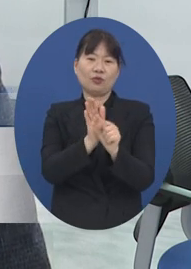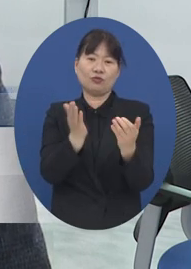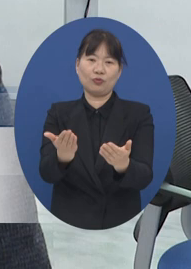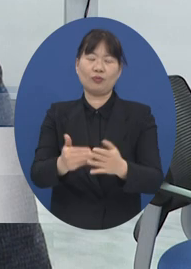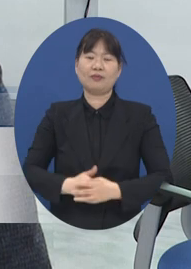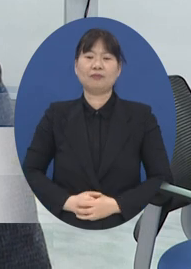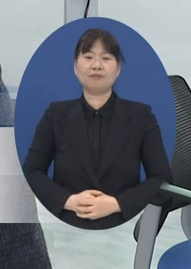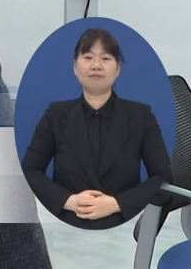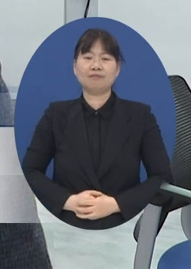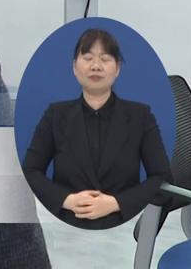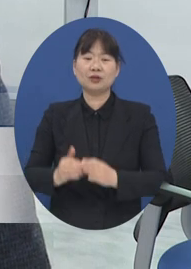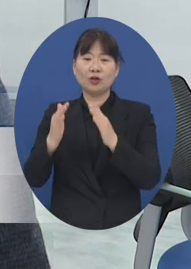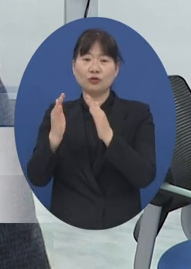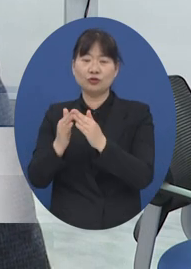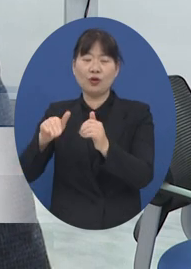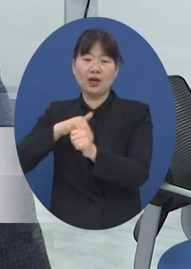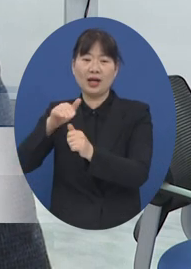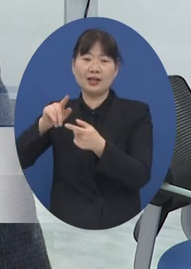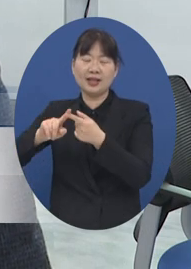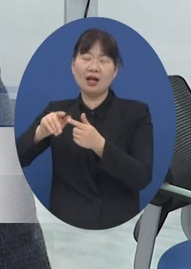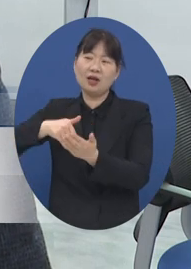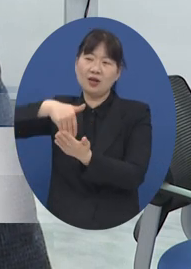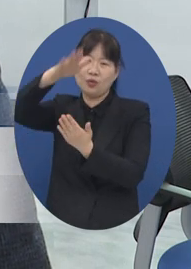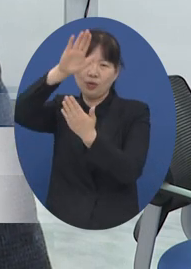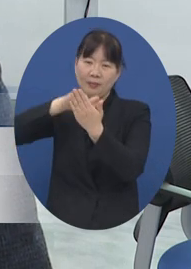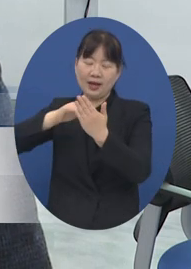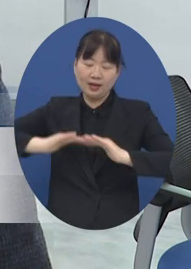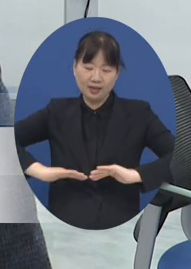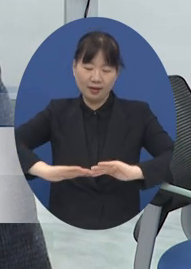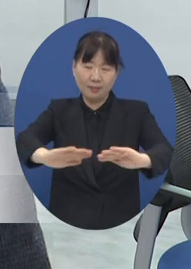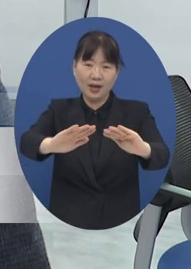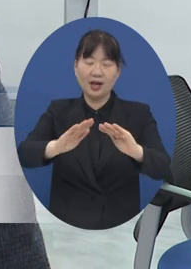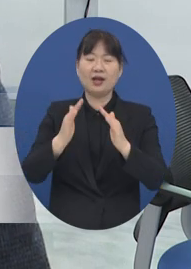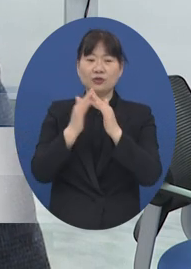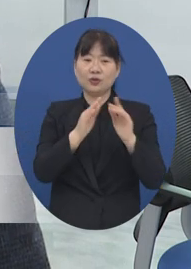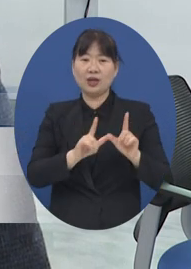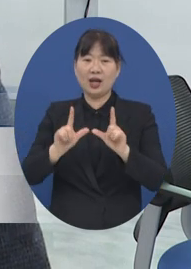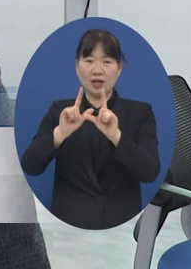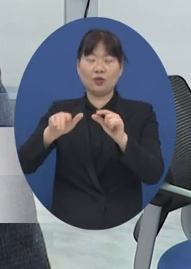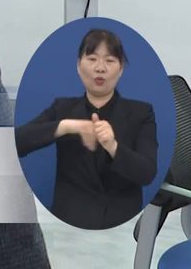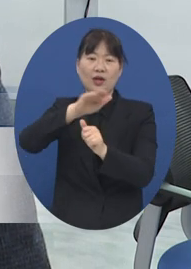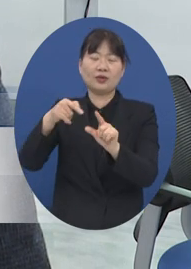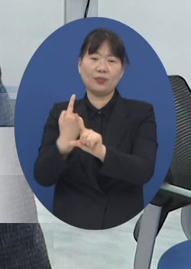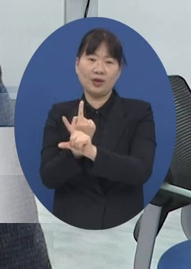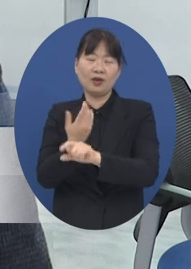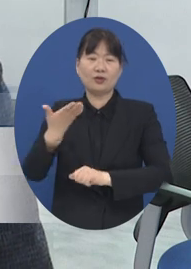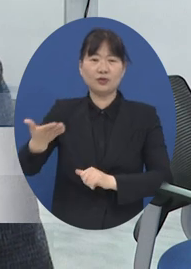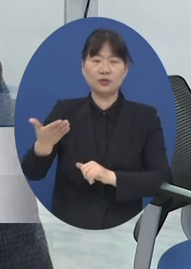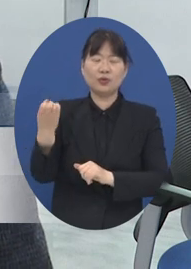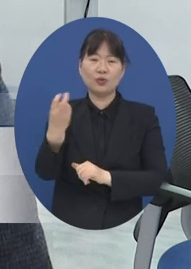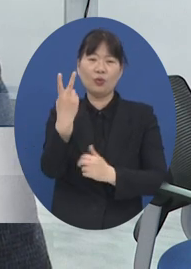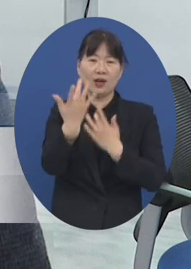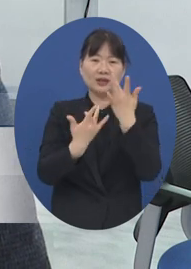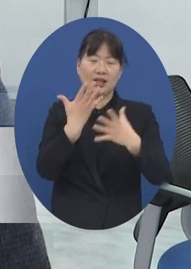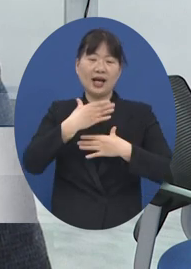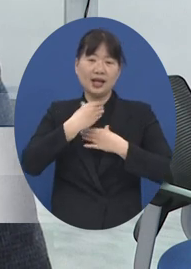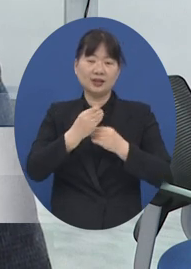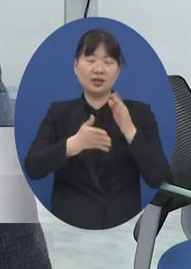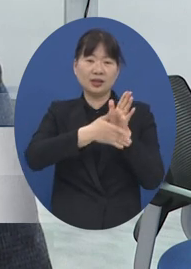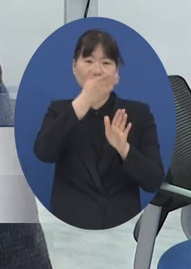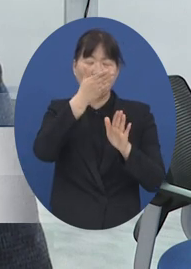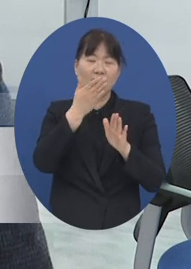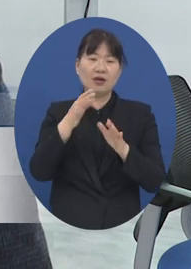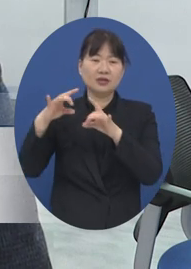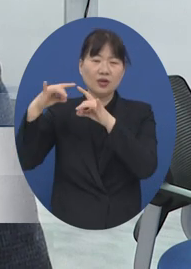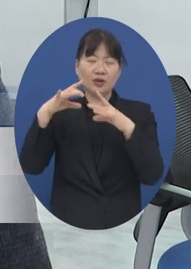지원이 되겠습니다 주거 환경에 대해서는 더 베 장판 이런 주거환경을 개선해 주고 또 화재 안전